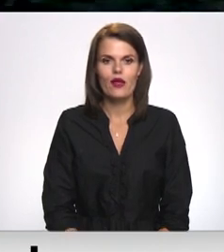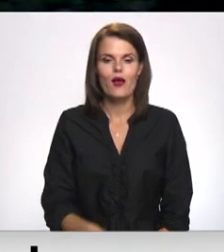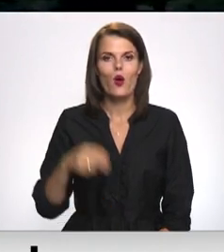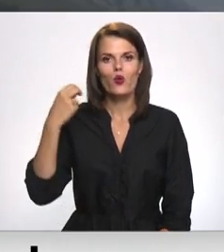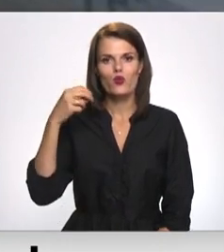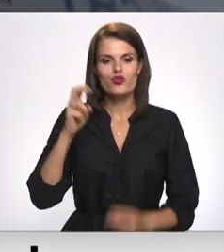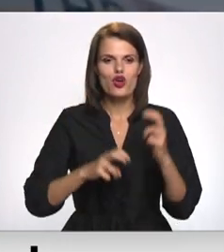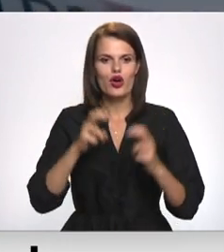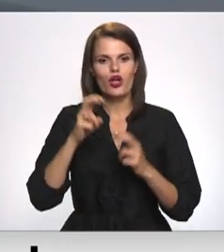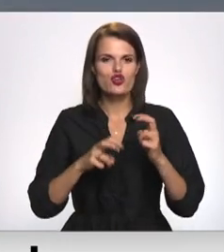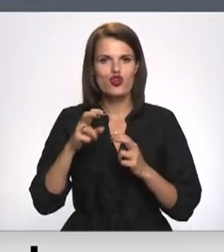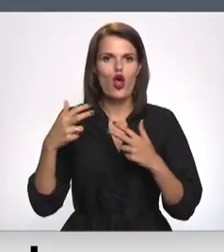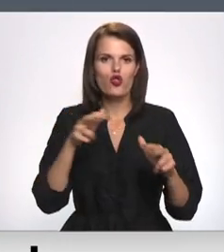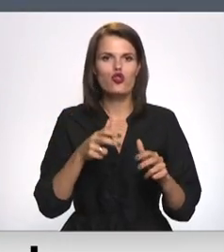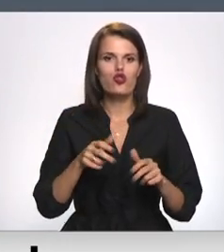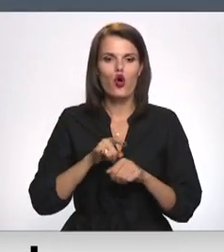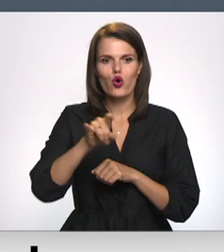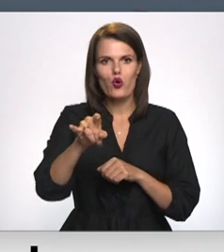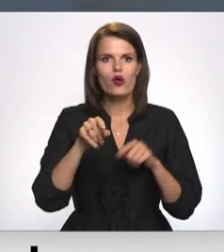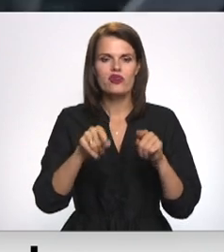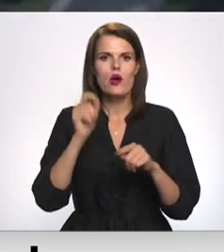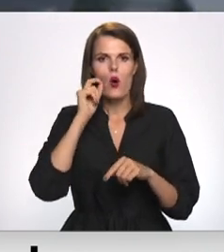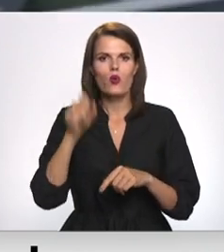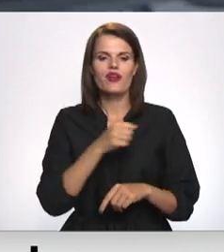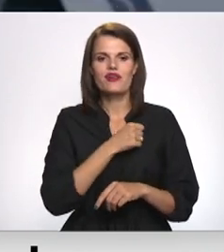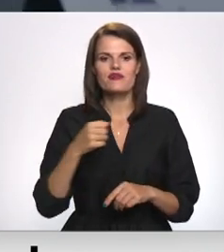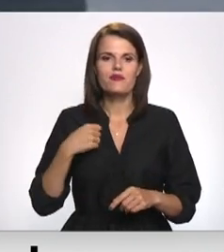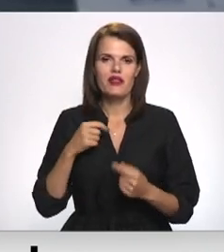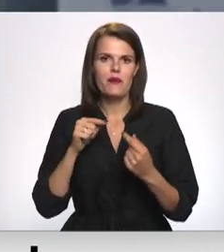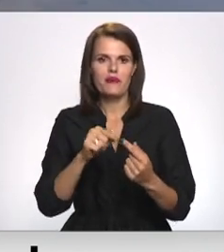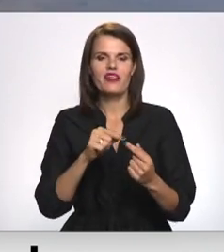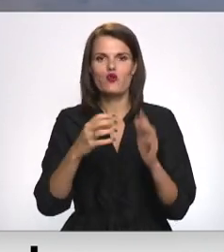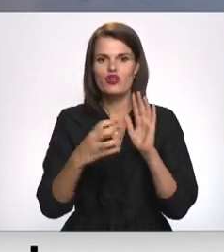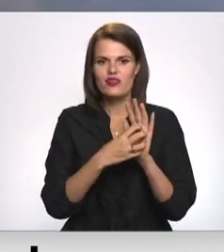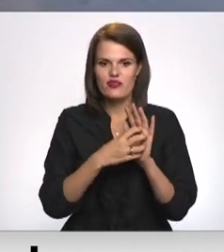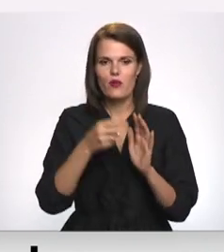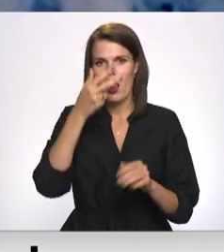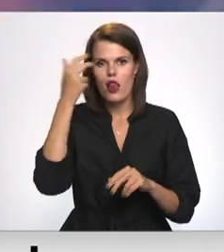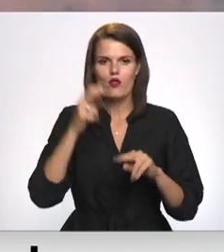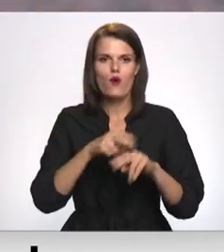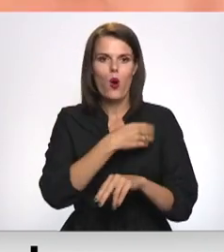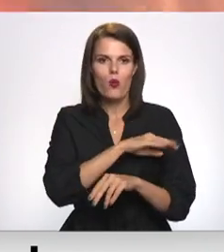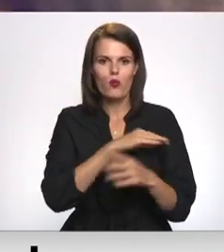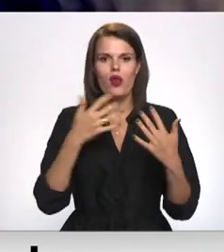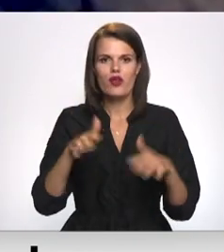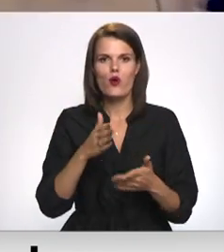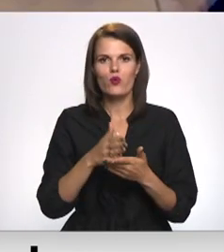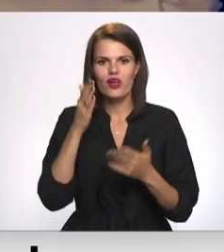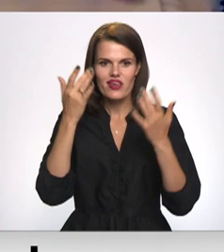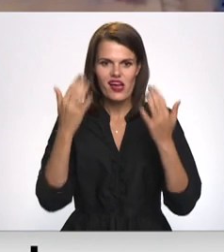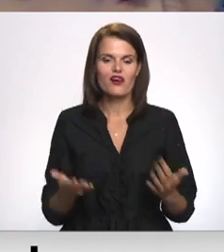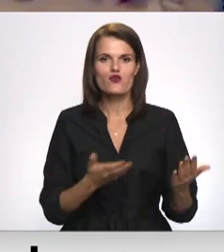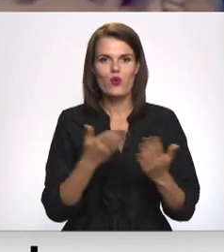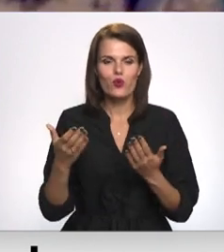Turcijā ražotie Bayraktar droni kļuvuši par tādu kā Ukrainas militārās pretošanās simbolu. Lietuvā un Polijā jau norisinājušās akcijas,